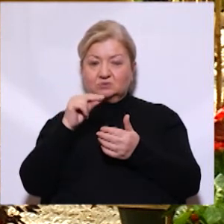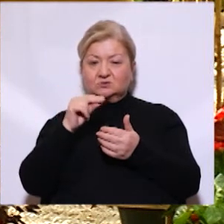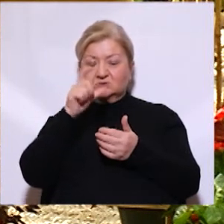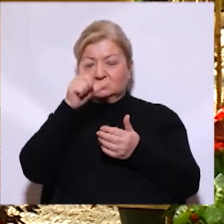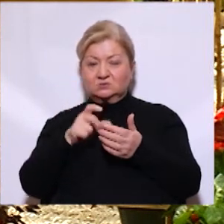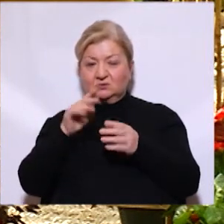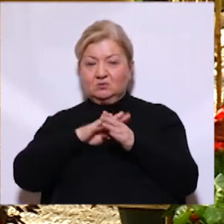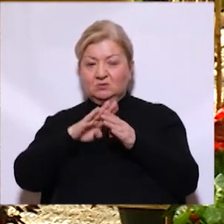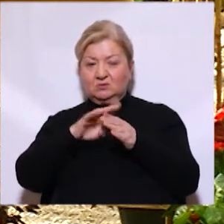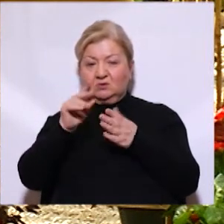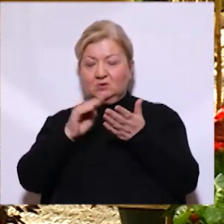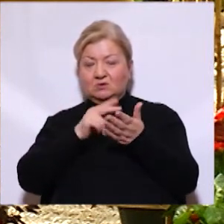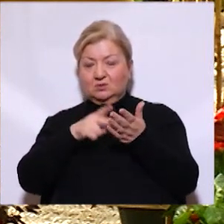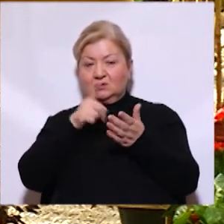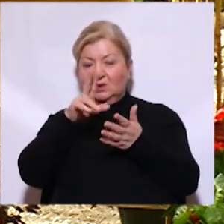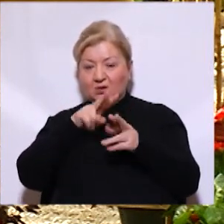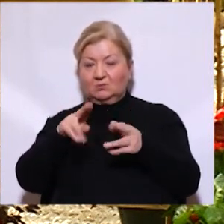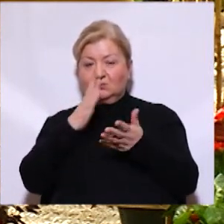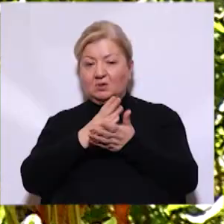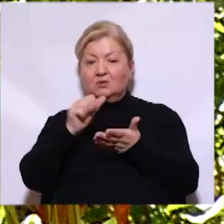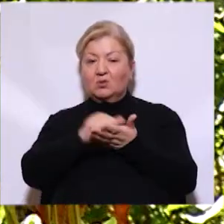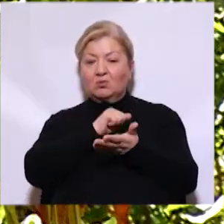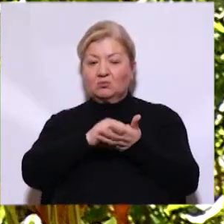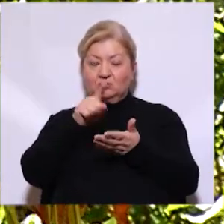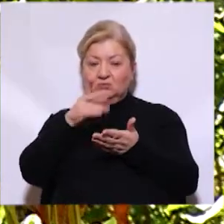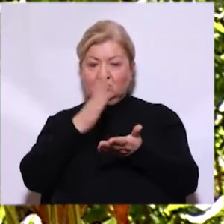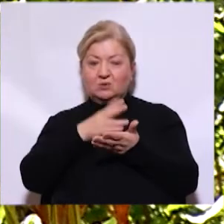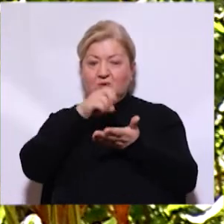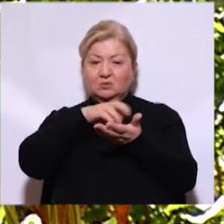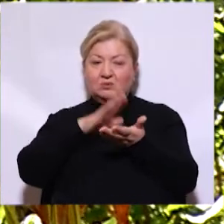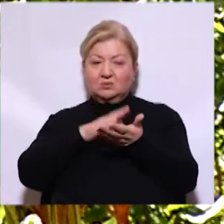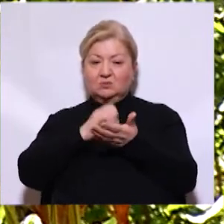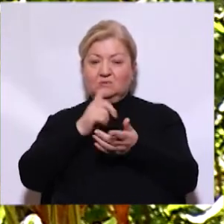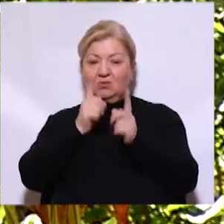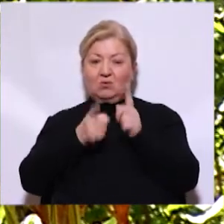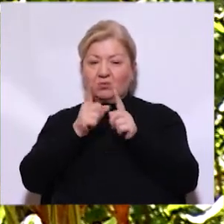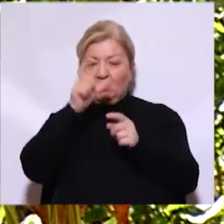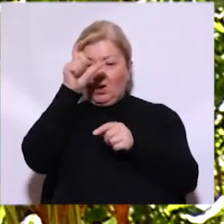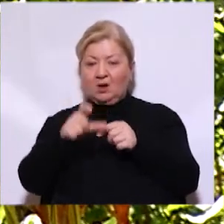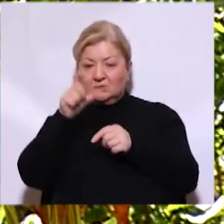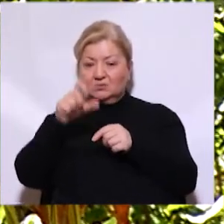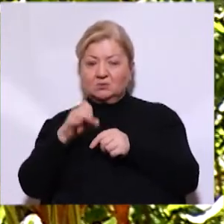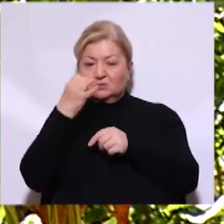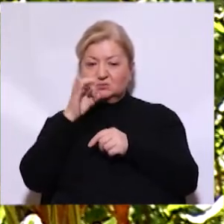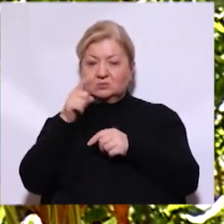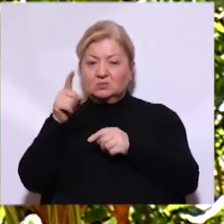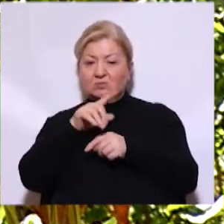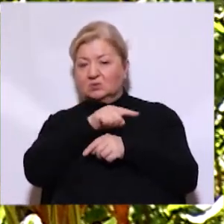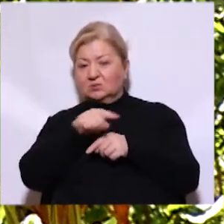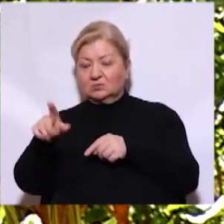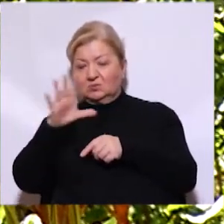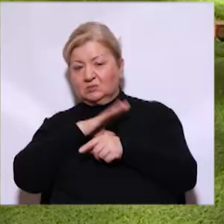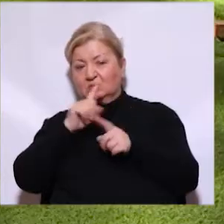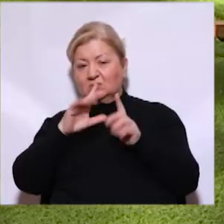არის ზუსტად ეს წიგნი და ესეც დოკუმენტური პროზასავით არის, სადაც ასახულია კონკრეტული ადამიანების ისტორიები, ვთქვათ,